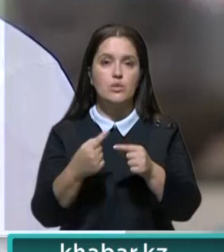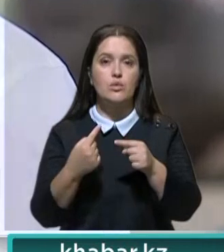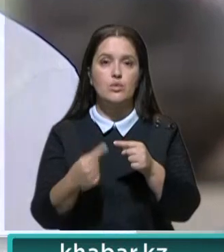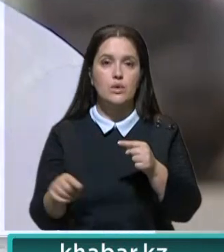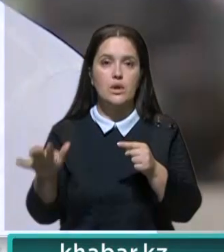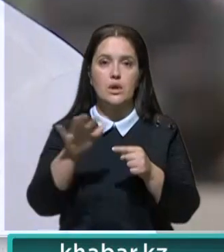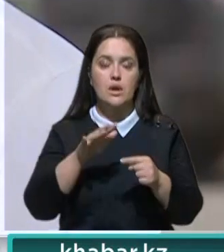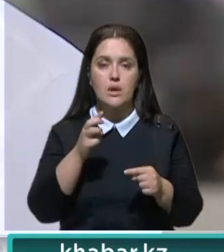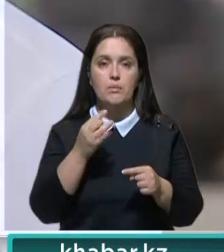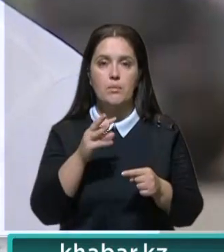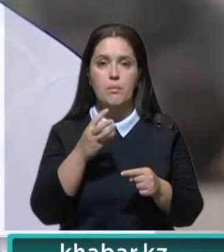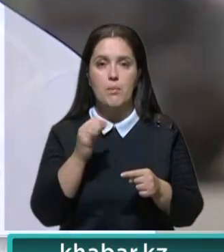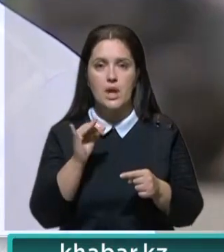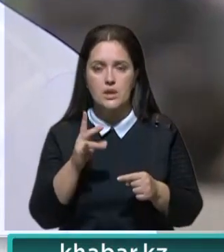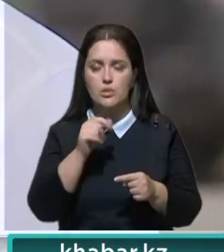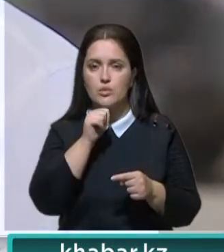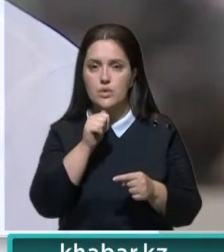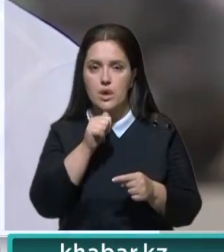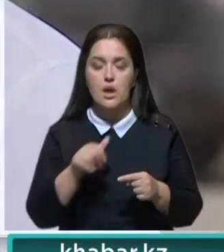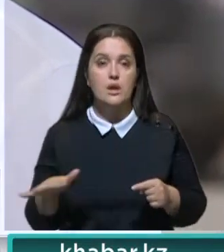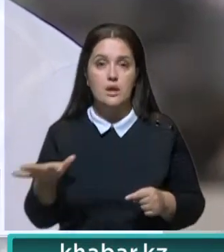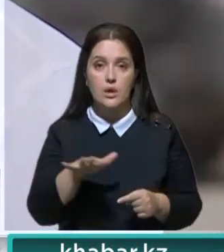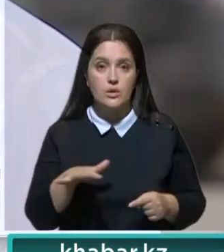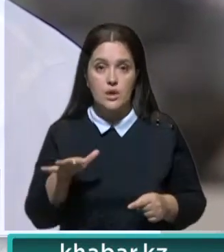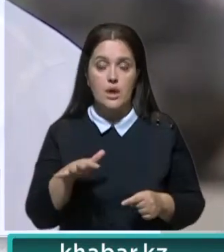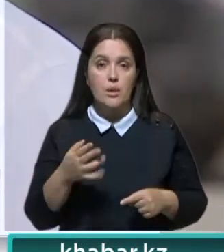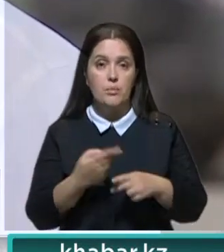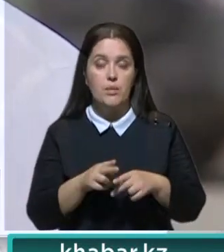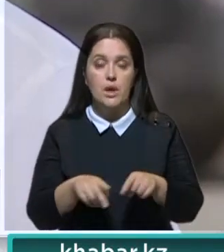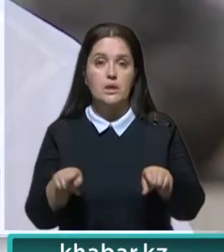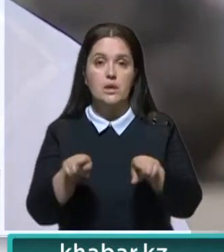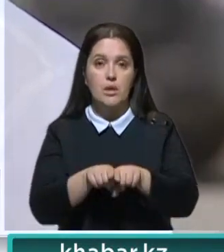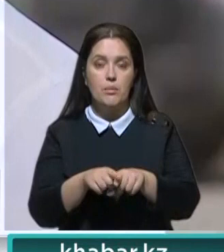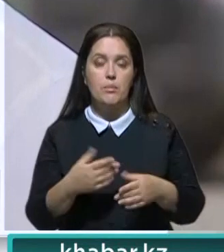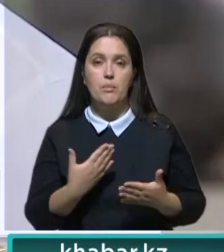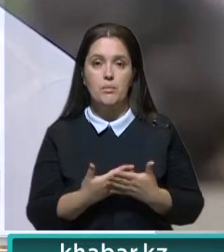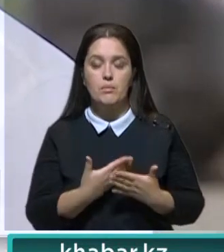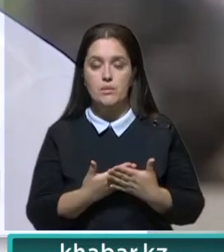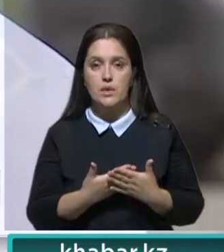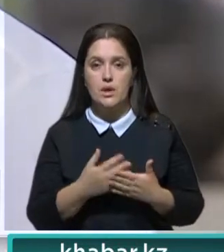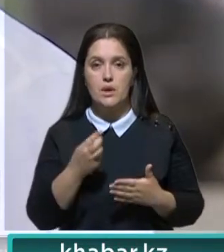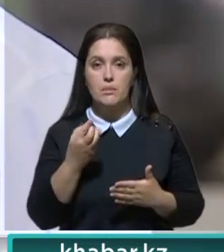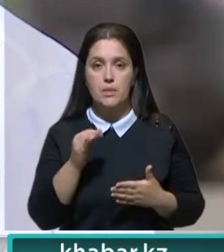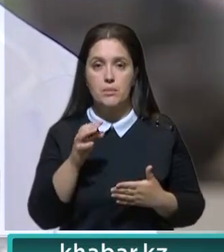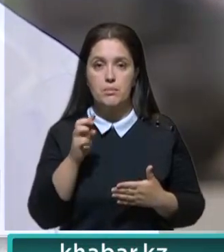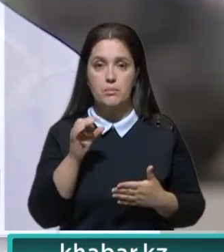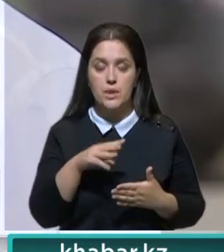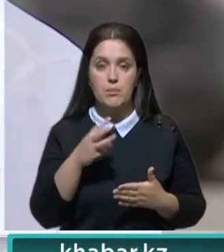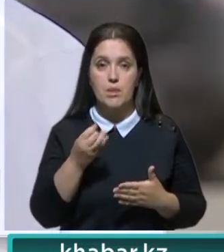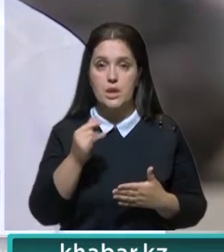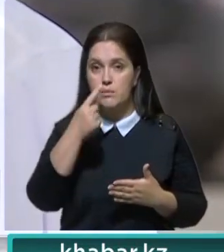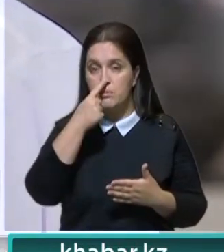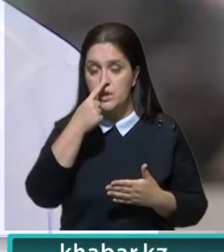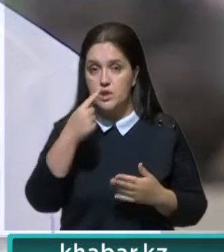это Бемби тамаринта фёдоровский это кустанский район потому что Ну географически так сложилось что положим страннского района ближе приехать сегодня к нам